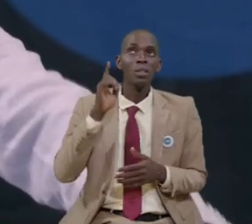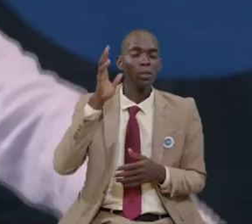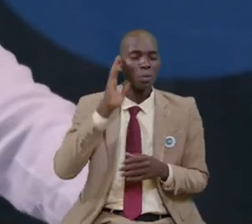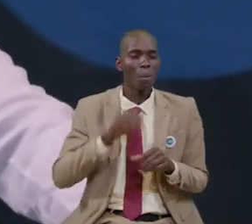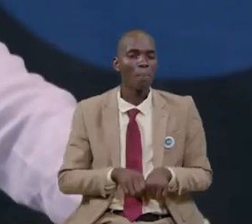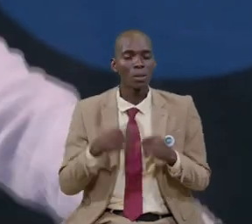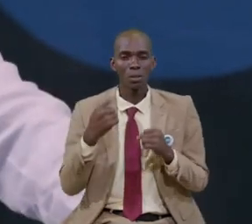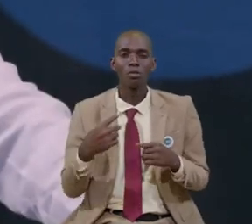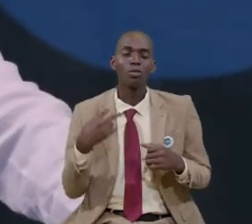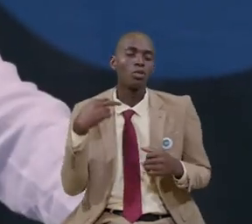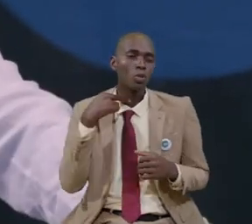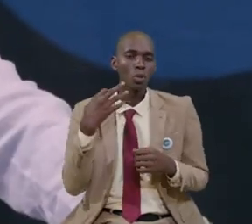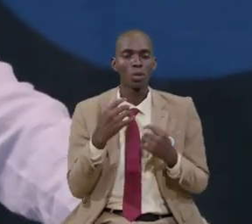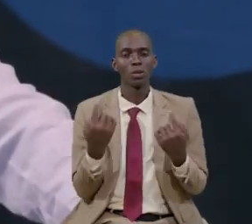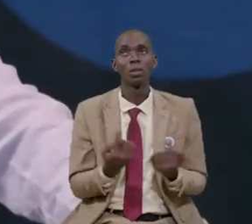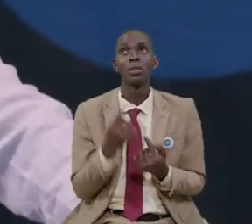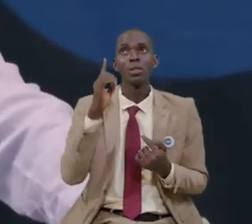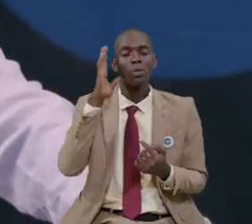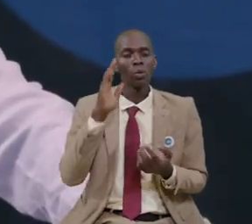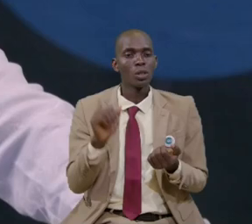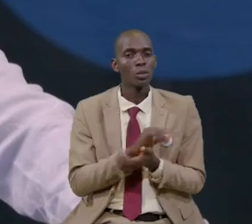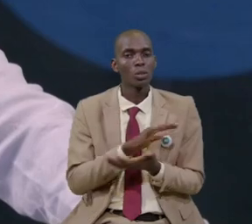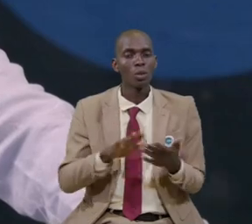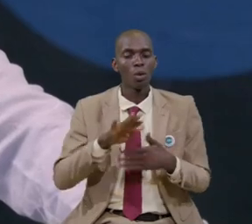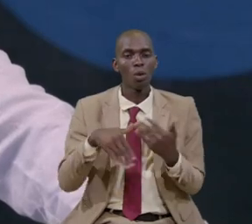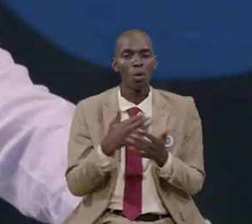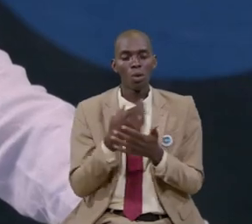du péché. Il va détruire toutes les chaînes et